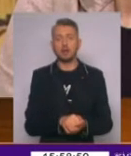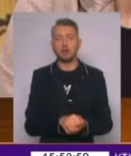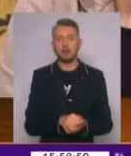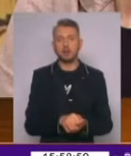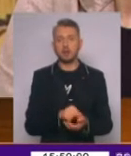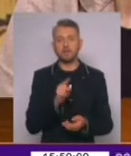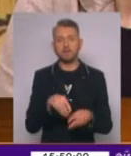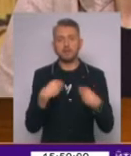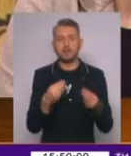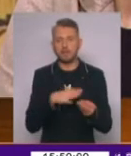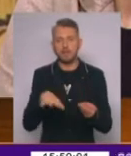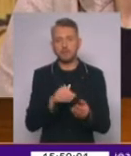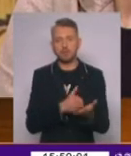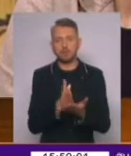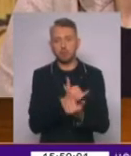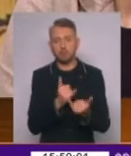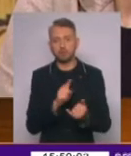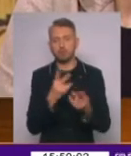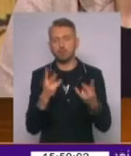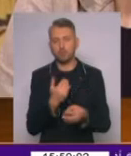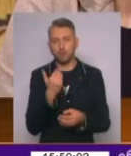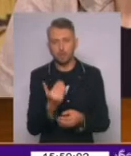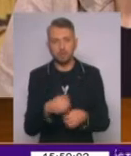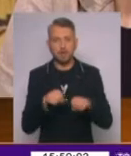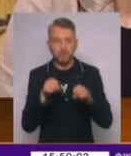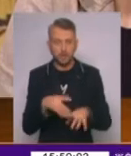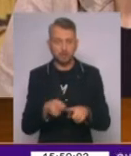не надаєте всіх послуг, що потрібно їм. Ви